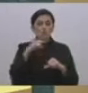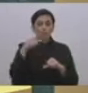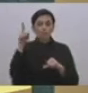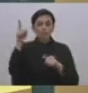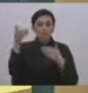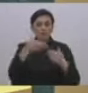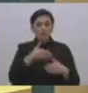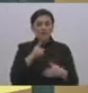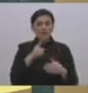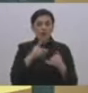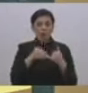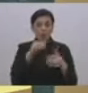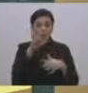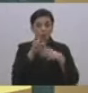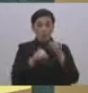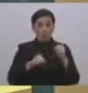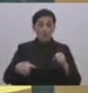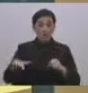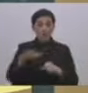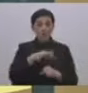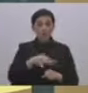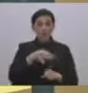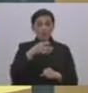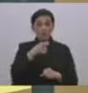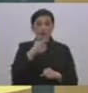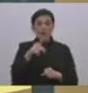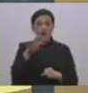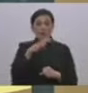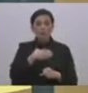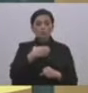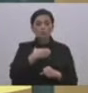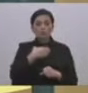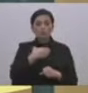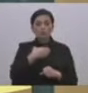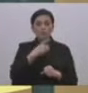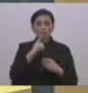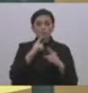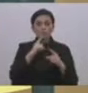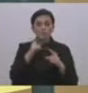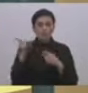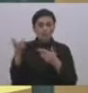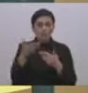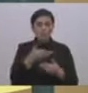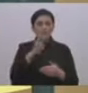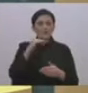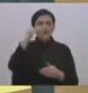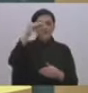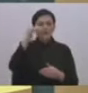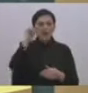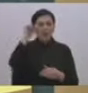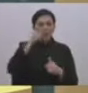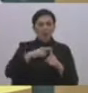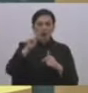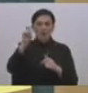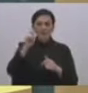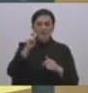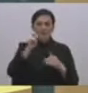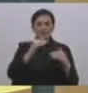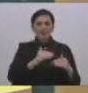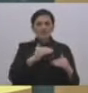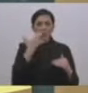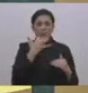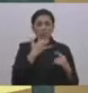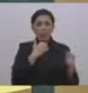შეიძლება ოკუპანტი ქვეყნის მოსაწვევი გაგეხადათ გაეროს უშრობის ხდომა? Იმას რომ თავი დავანებოთ ზემო აფხაზეთი რომ დაარქვით, სამხრეთ ოსეთი რომ